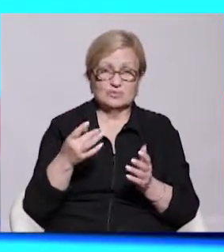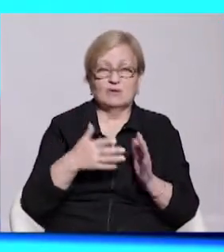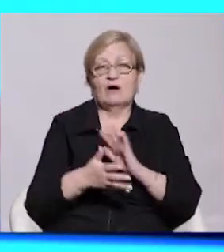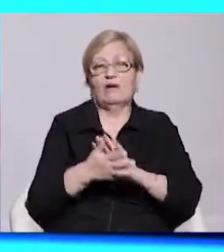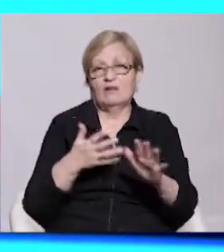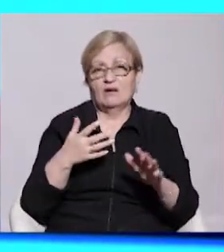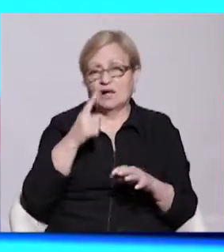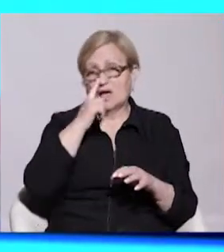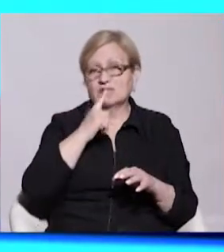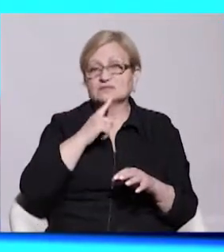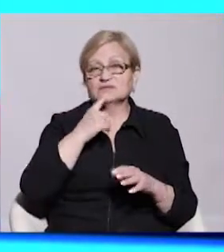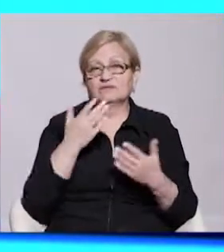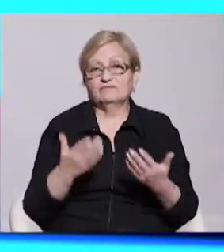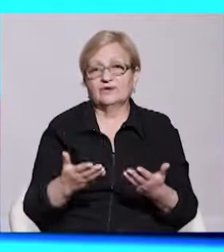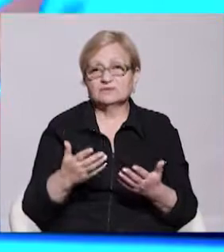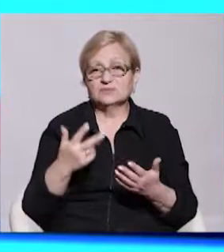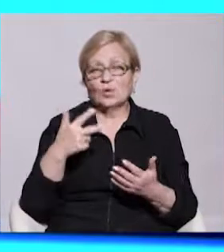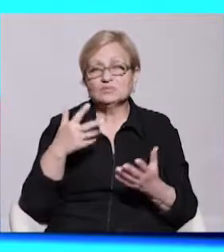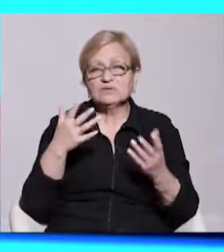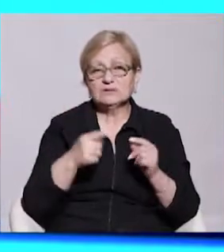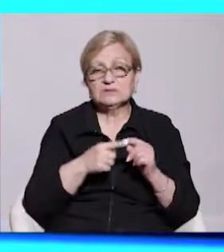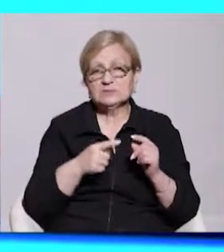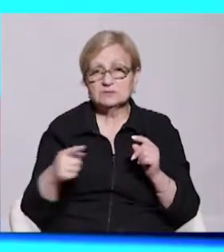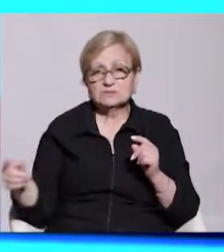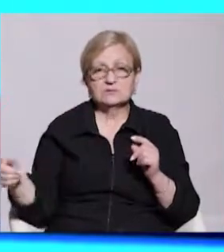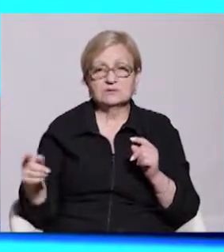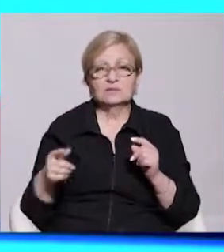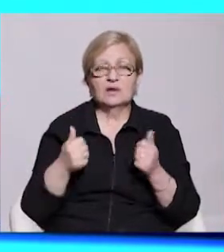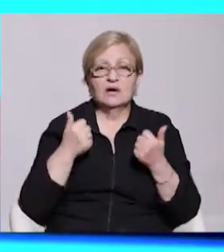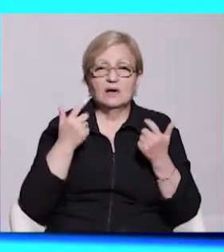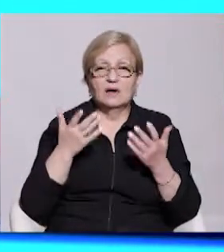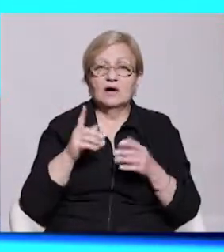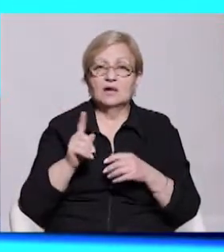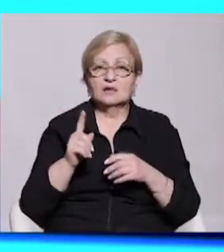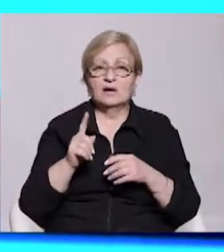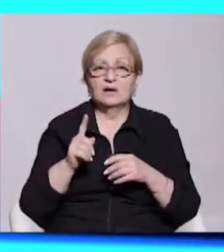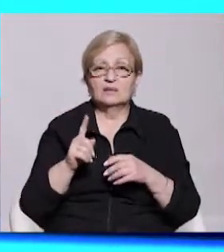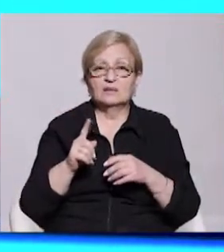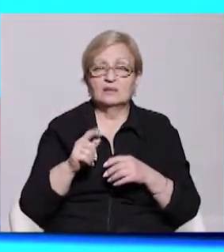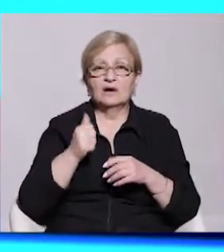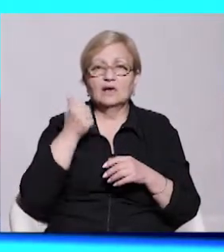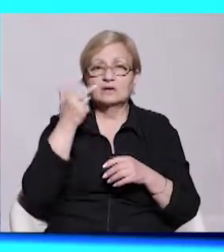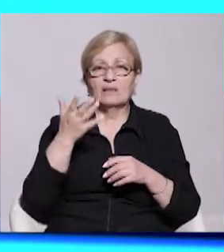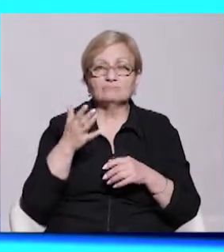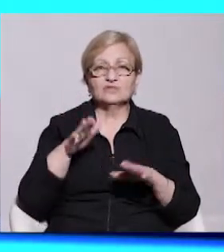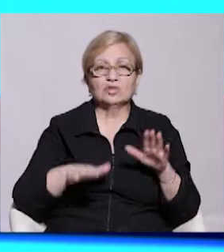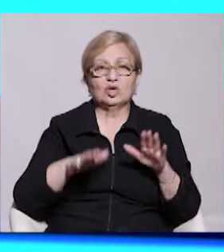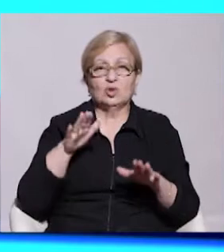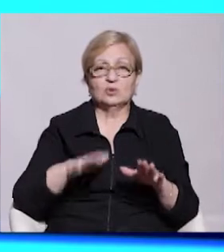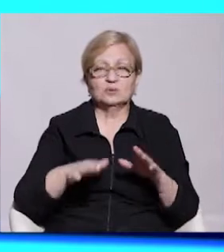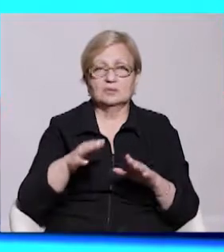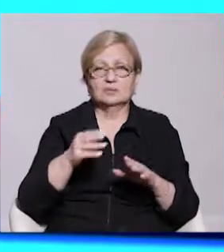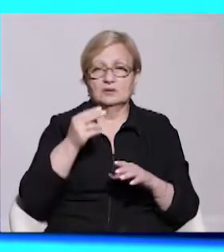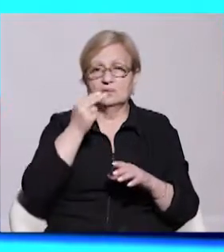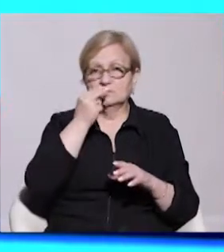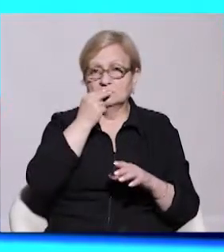გავარკვევთ ერთი თვის, ანუ 30 დღიანი თვის განმავლობაში რა რაოდენობის, რამდენი კილოგრამი